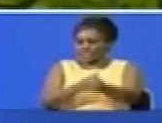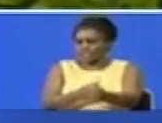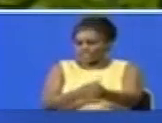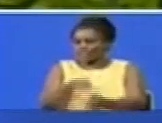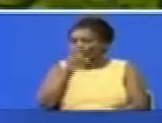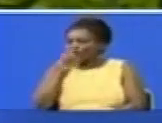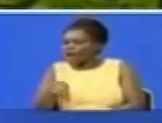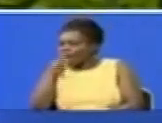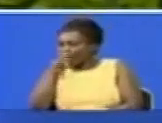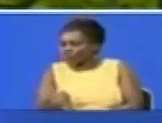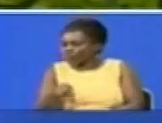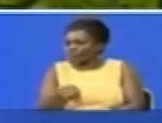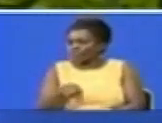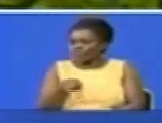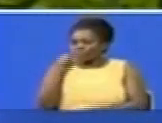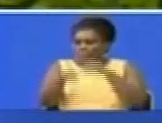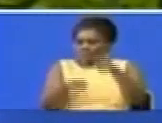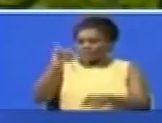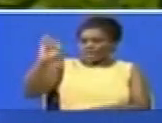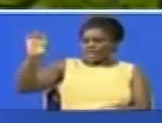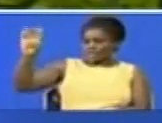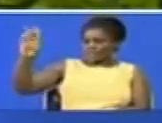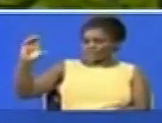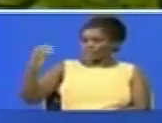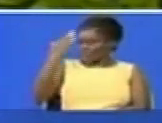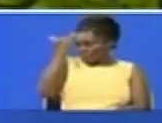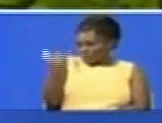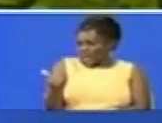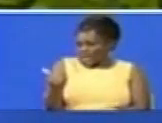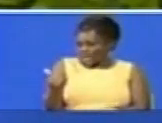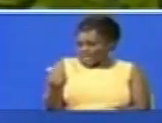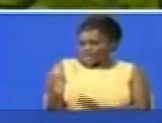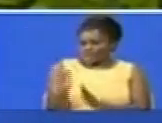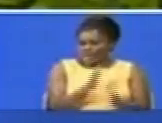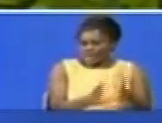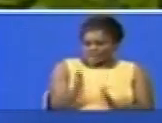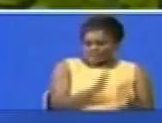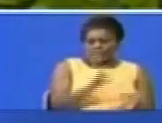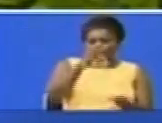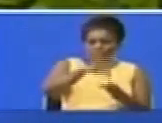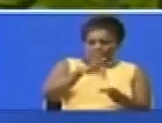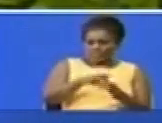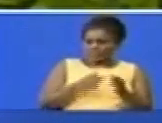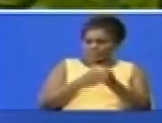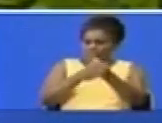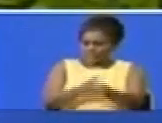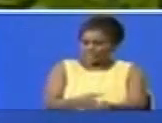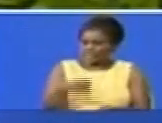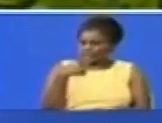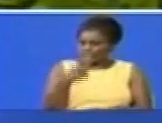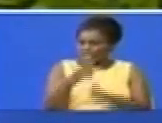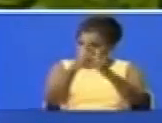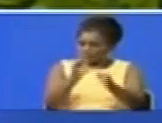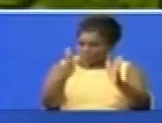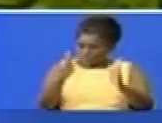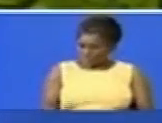wa Kanu ambao wamelaumu tume ya IEBC kuhusiana na maandalizi ya uchaguzi huu. Viongozi waliozungumza na wanahabari wanasema